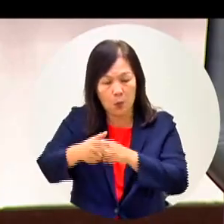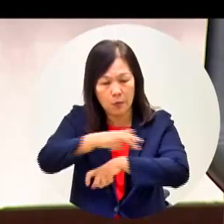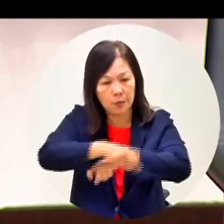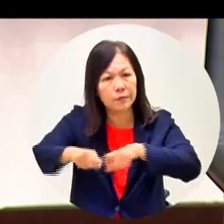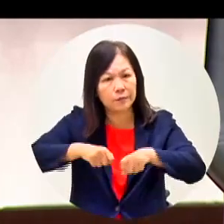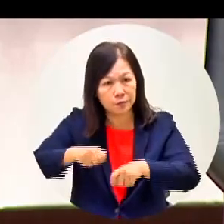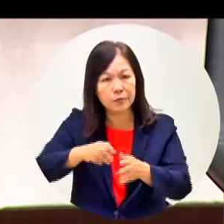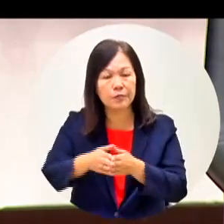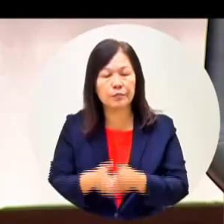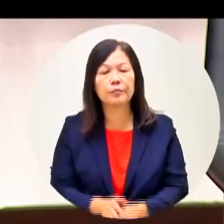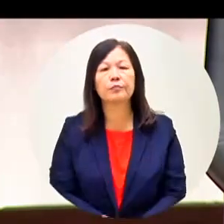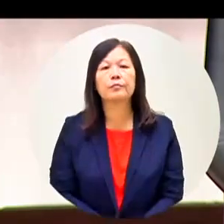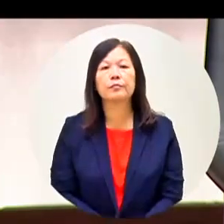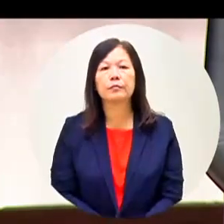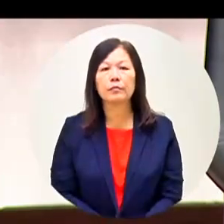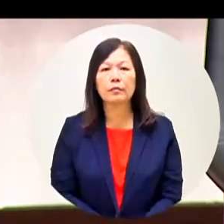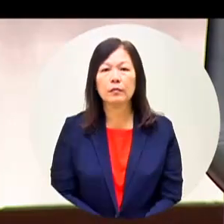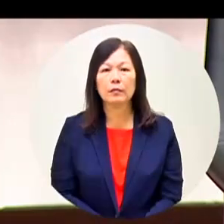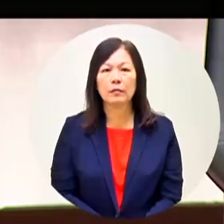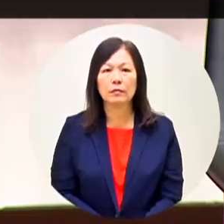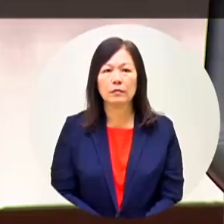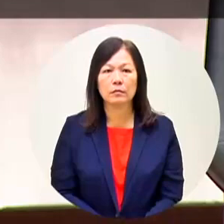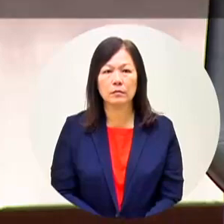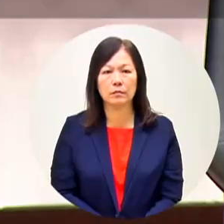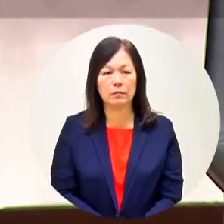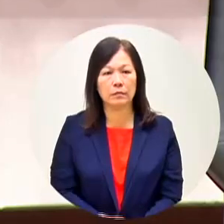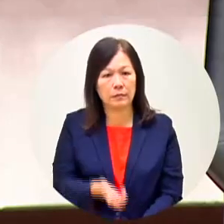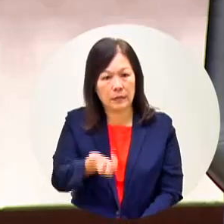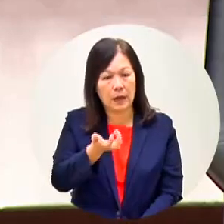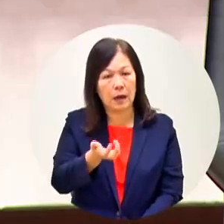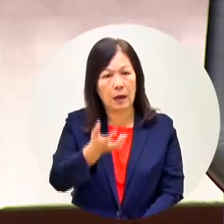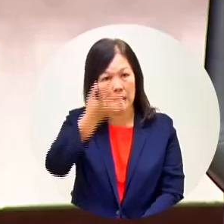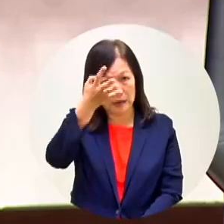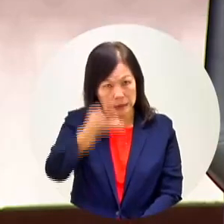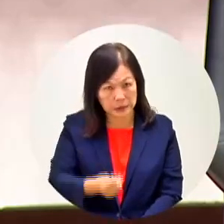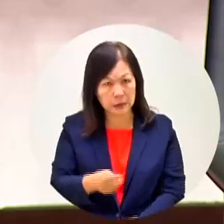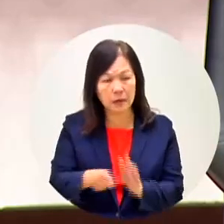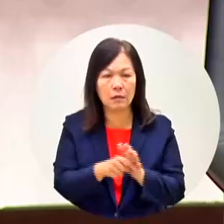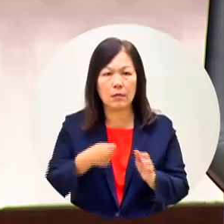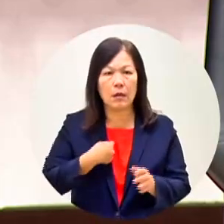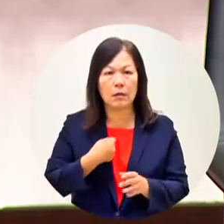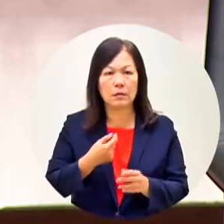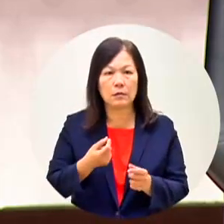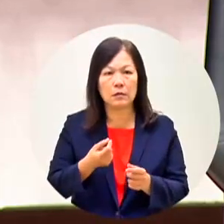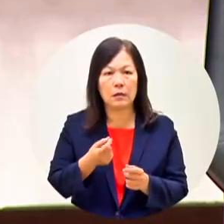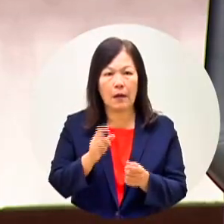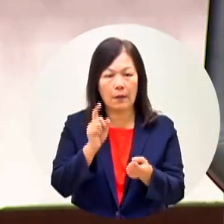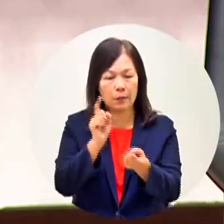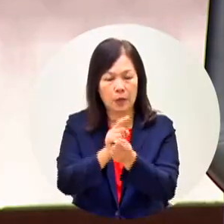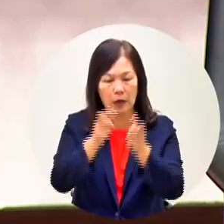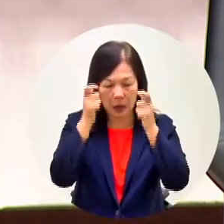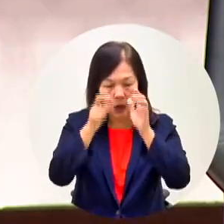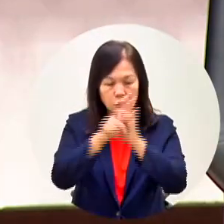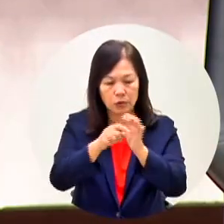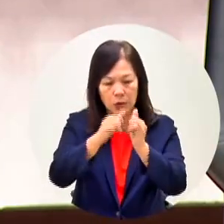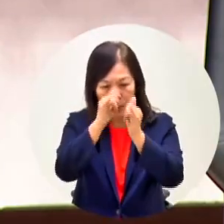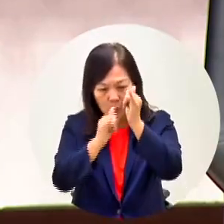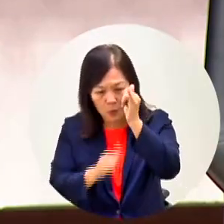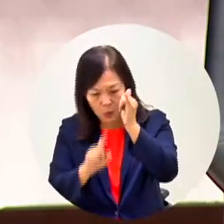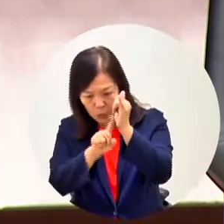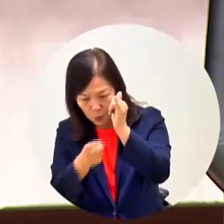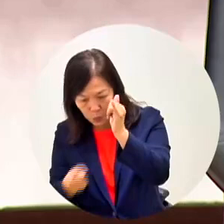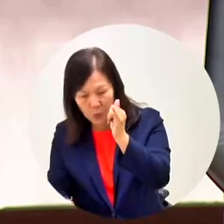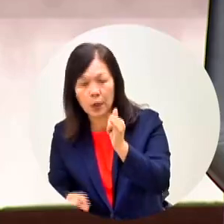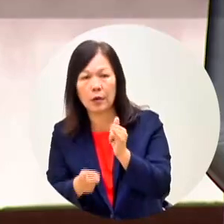好，那么以上的这些呢，我们就是希望说，为高雄的下一代拼一个教